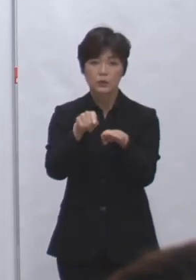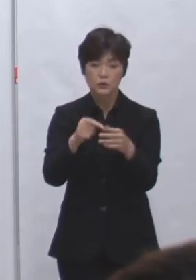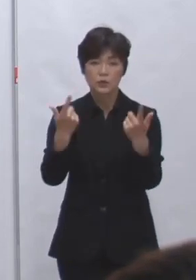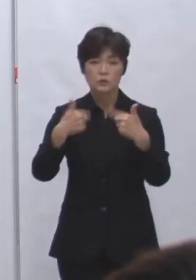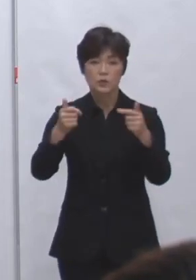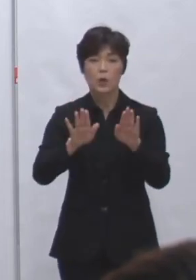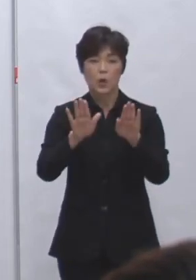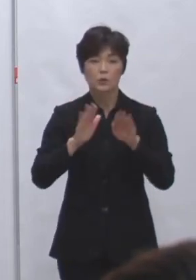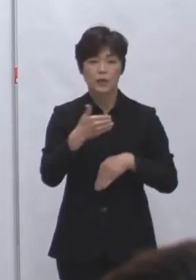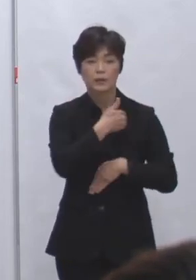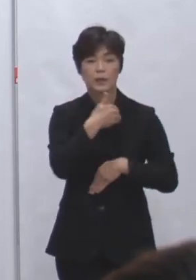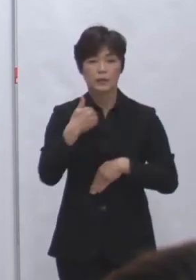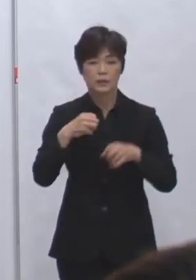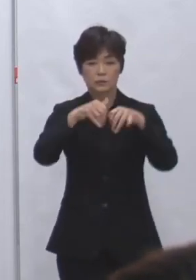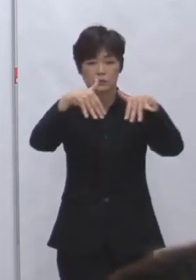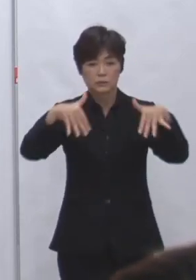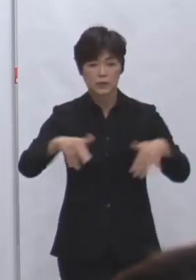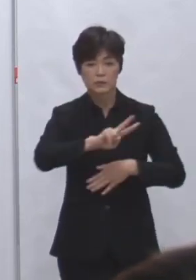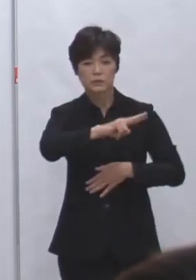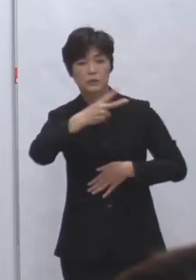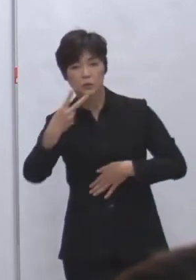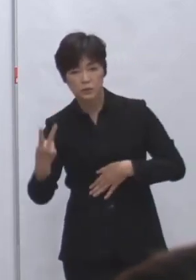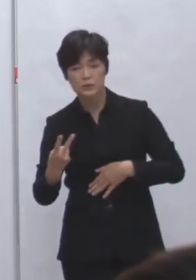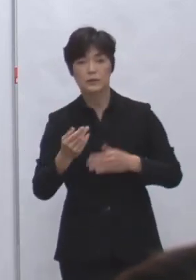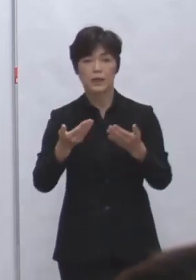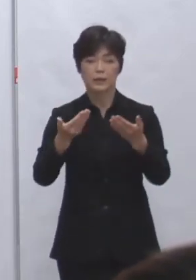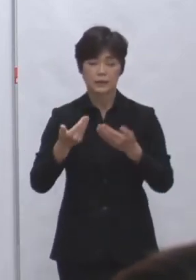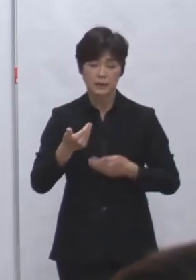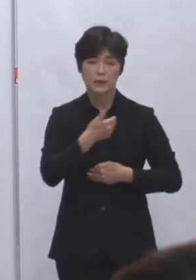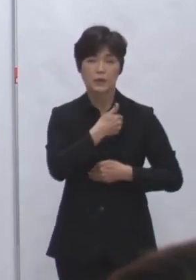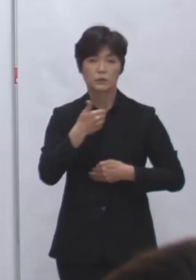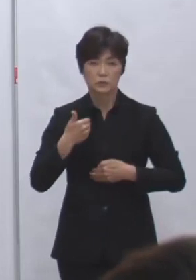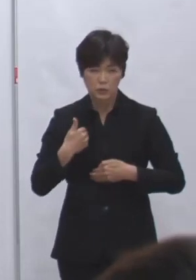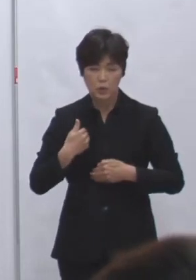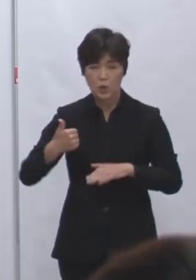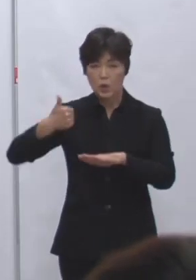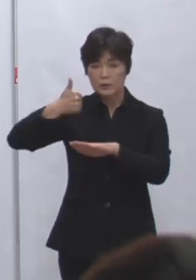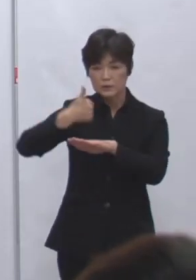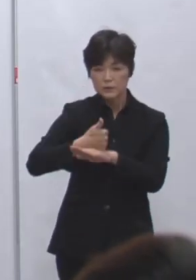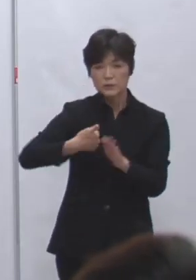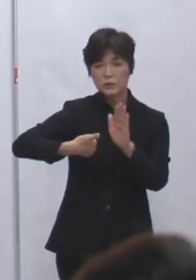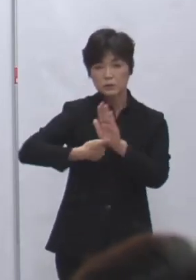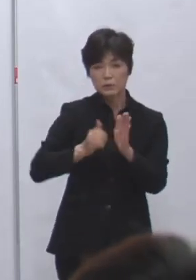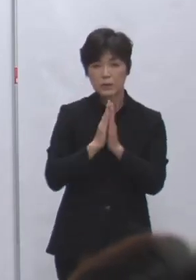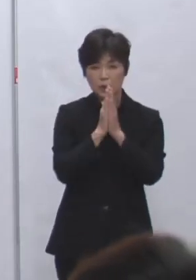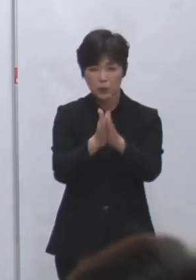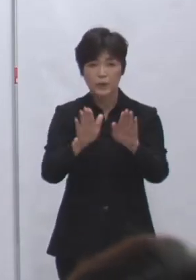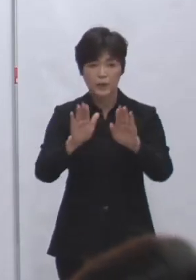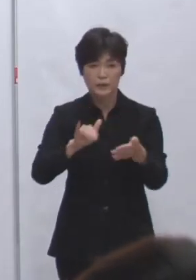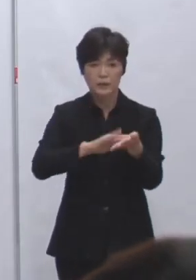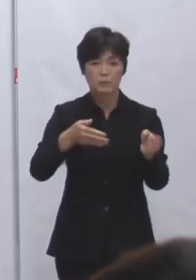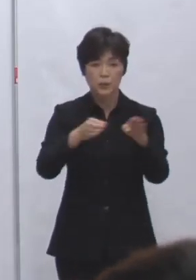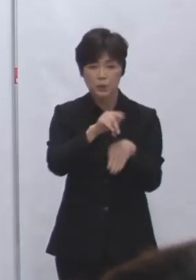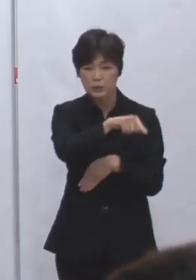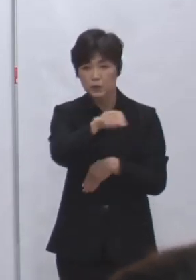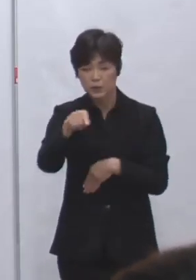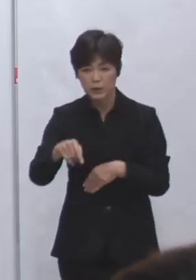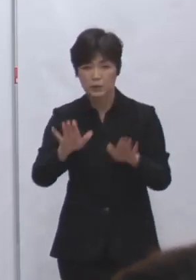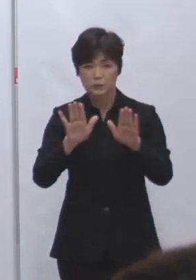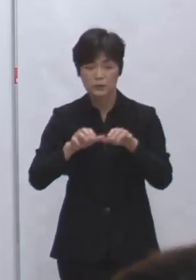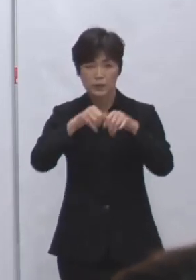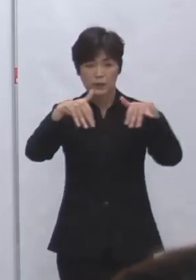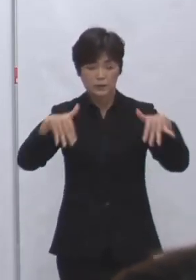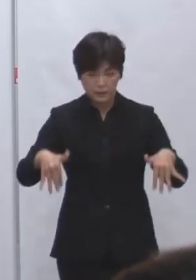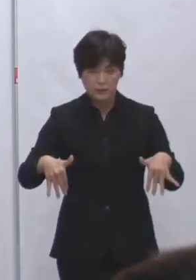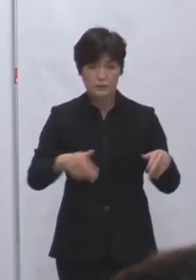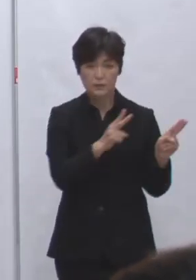常時受け入れ可能な体制に移行していただくように知事名でお願いをいたしました。各病院におかれましては、受け入れ体制の準